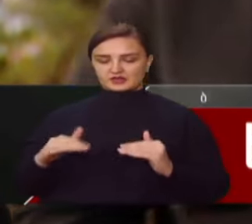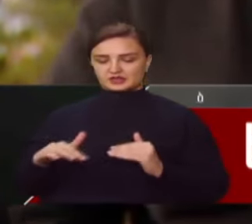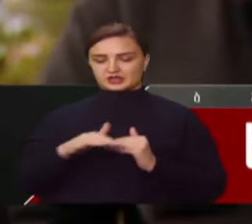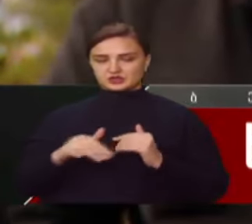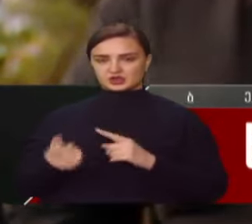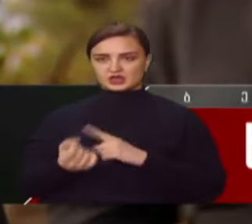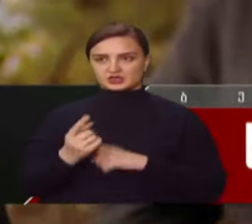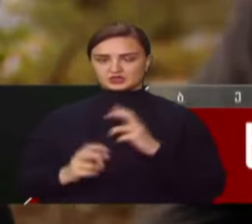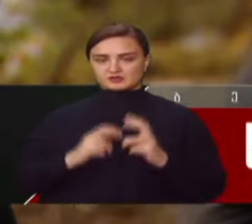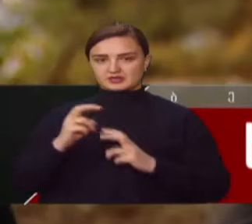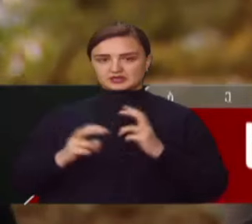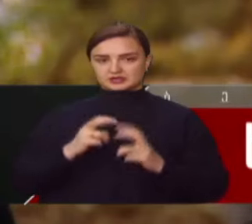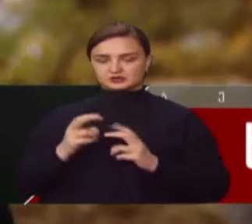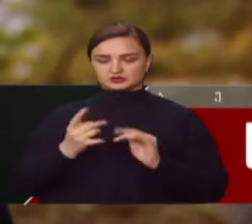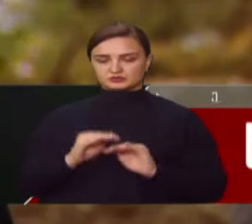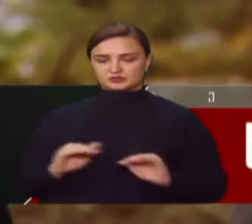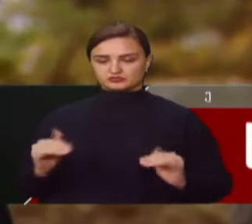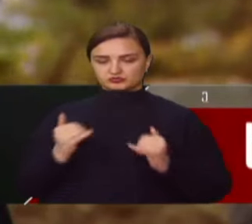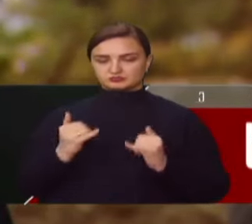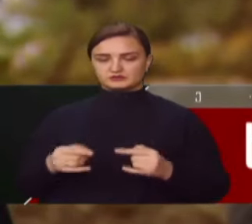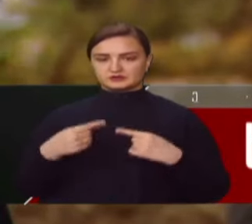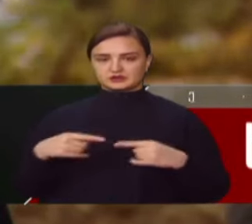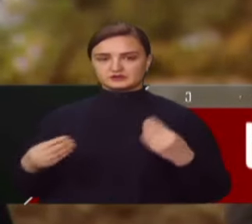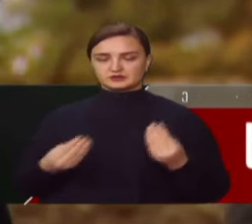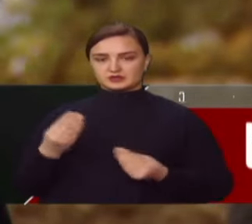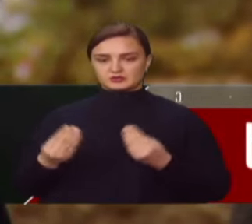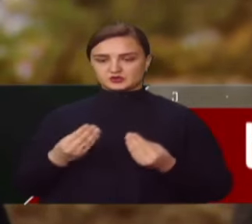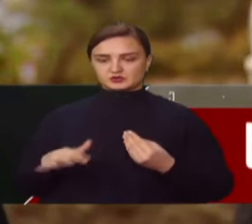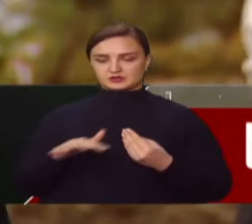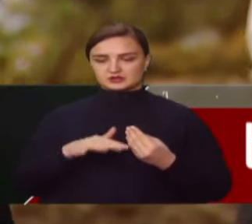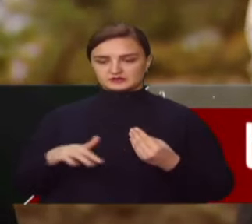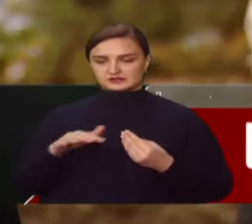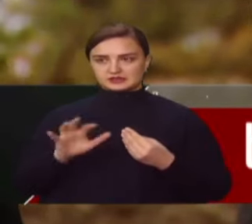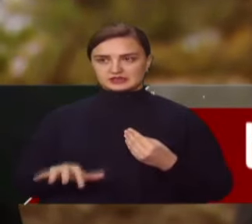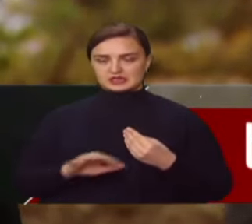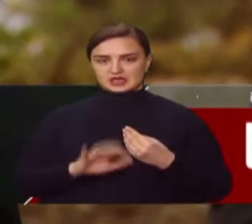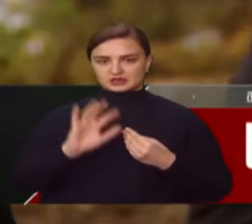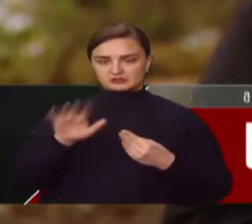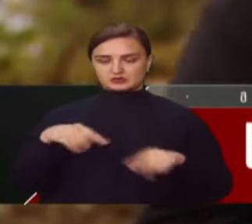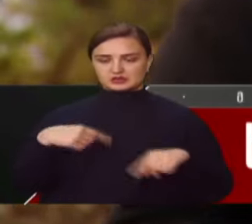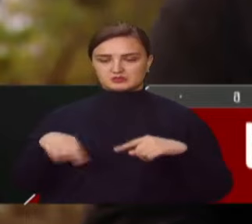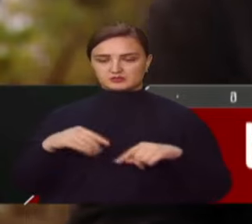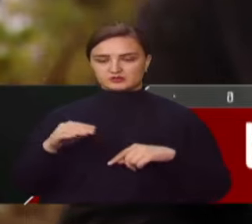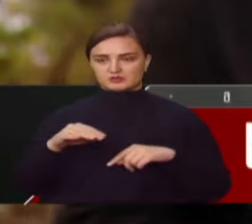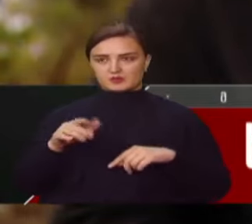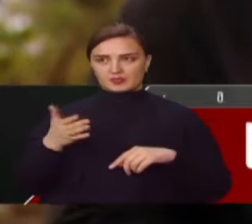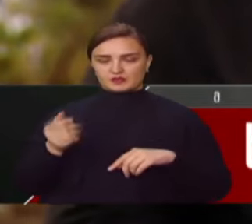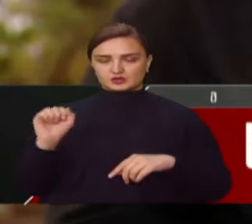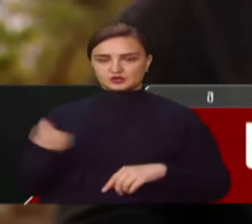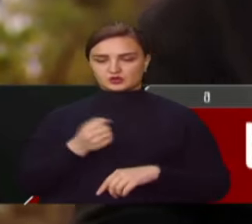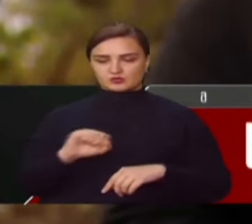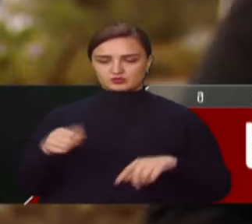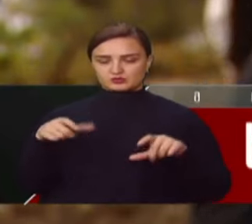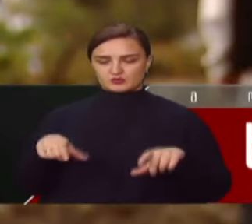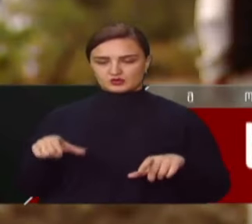გაჩდება ატრაქციონები პატარებისთვის, სხვადასხვა სათამაშო სივრცეები, საკალათბურთო, საფეხბურთო მოედანი, ჩოგბურთის და პადელის